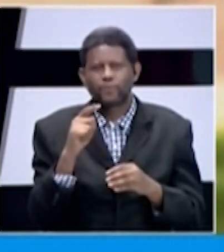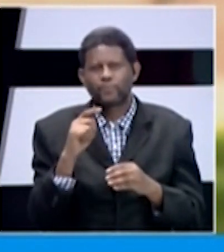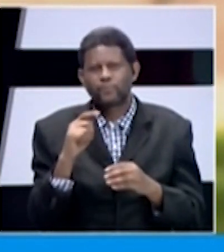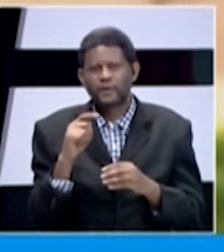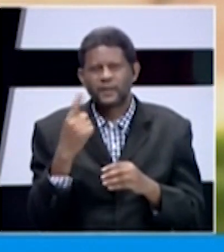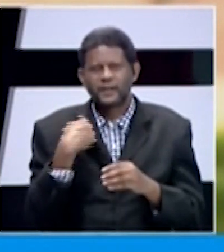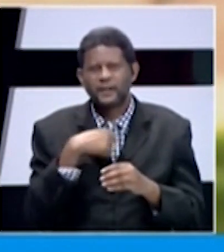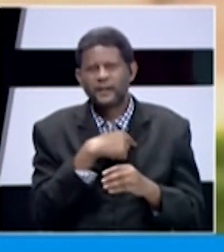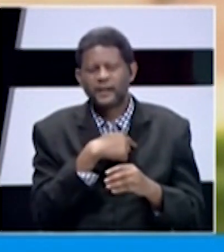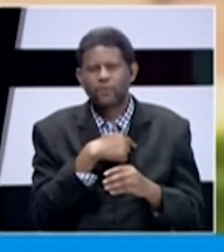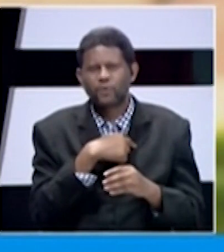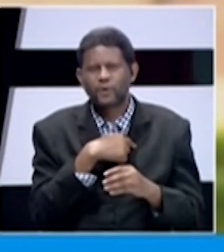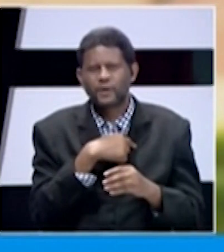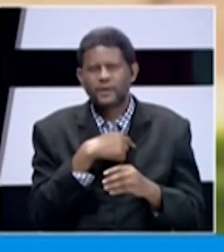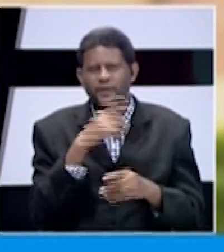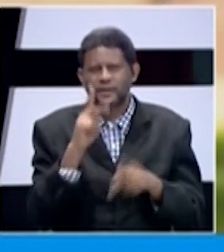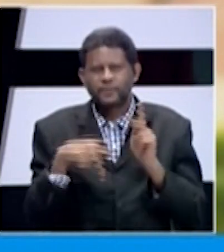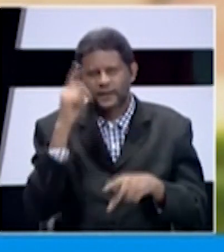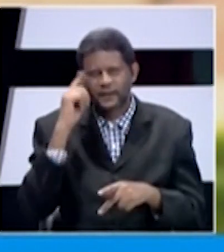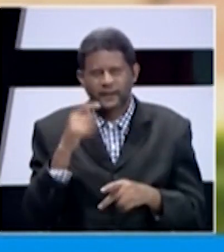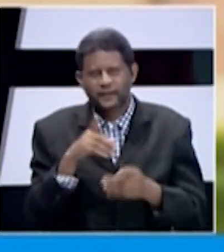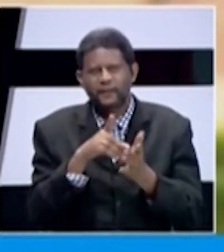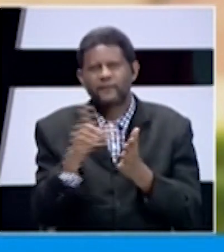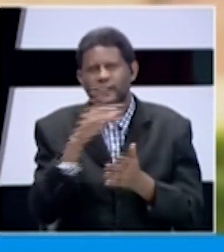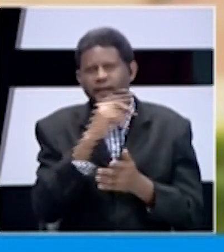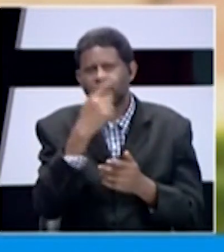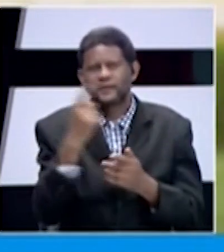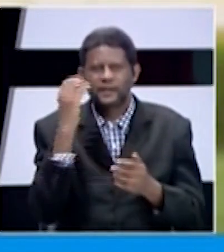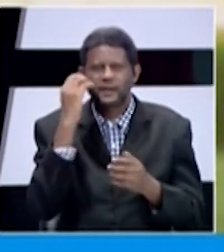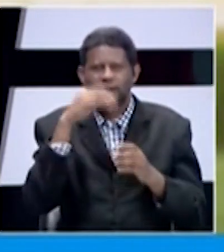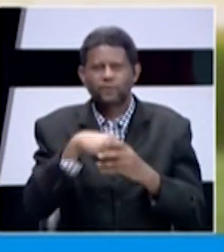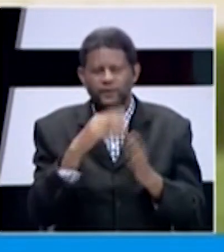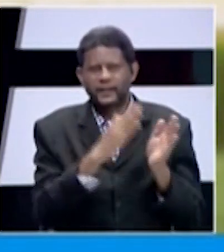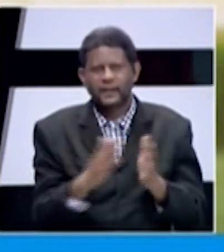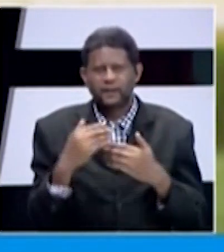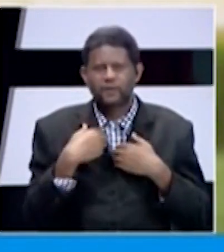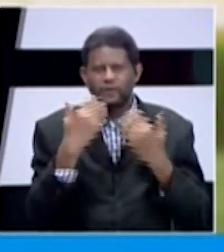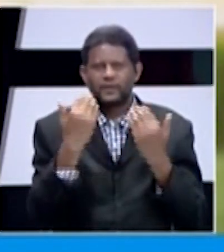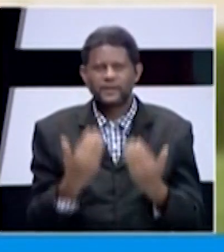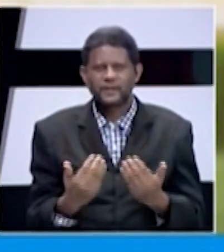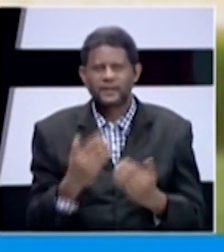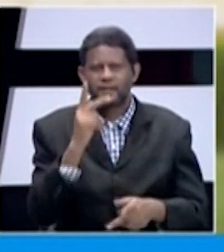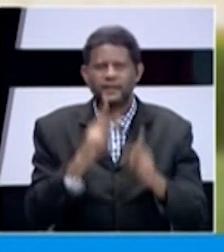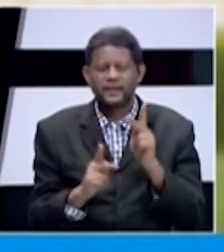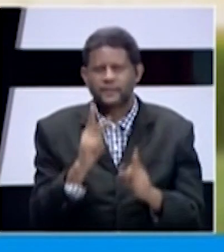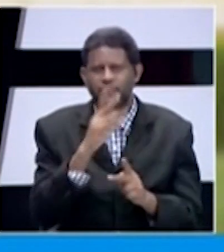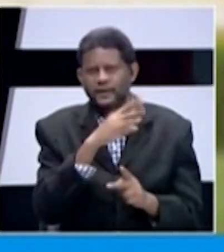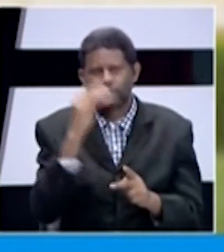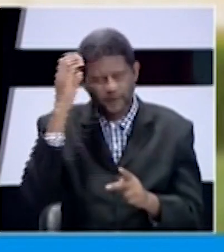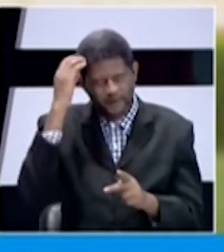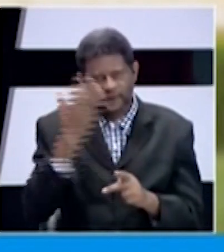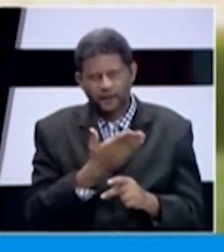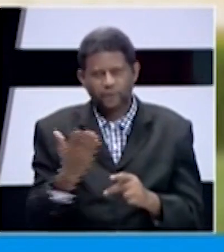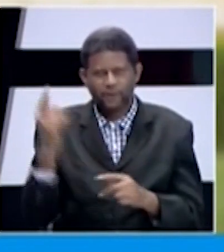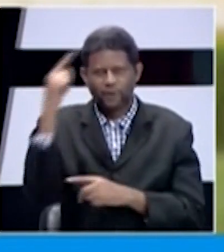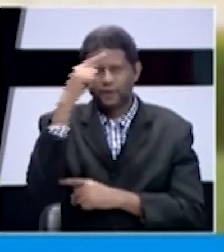ንህዝቢ ትግራይ ምክሓስ ድማ ሰናይ ምምሕዳር ከዓ ሕድሕድ ገዛ ክነእትዋ ተዳልየ ኣለኹ ሕዚ ናይ ህዝብን መንግስትን ንብረት ኣብ